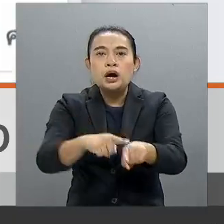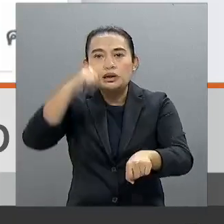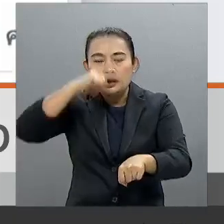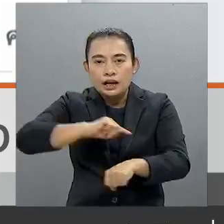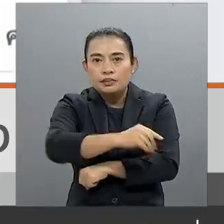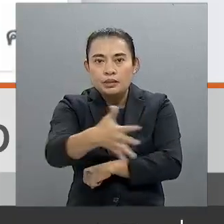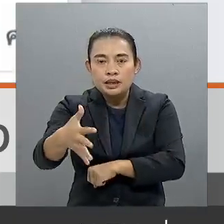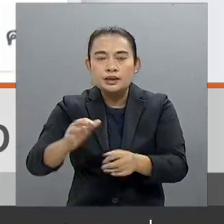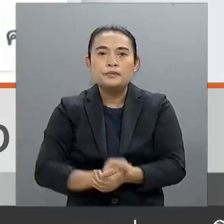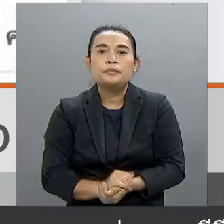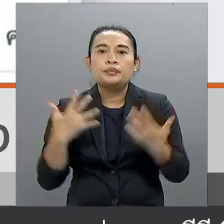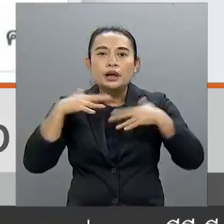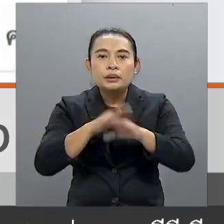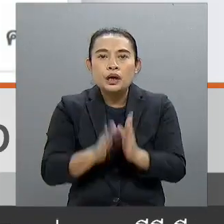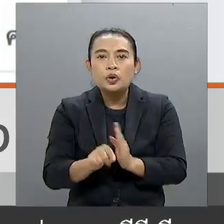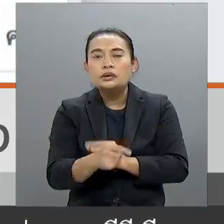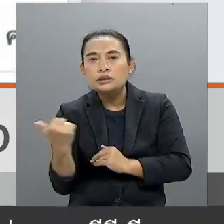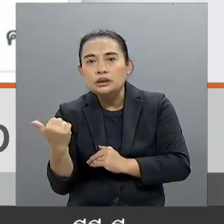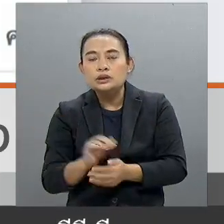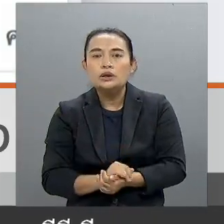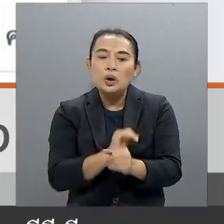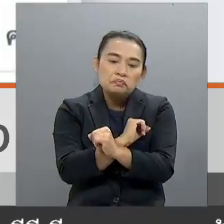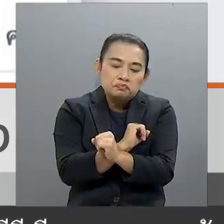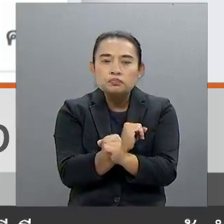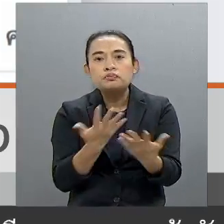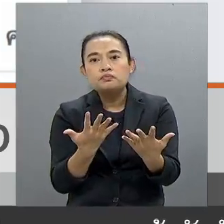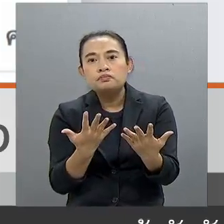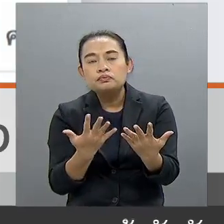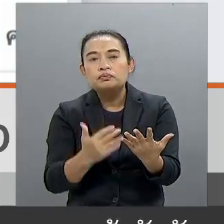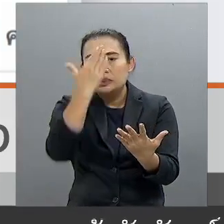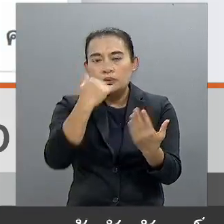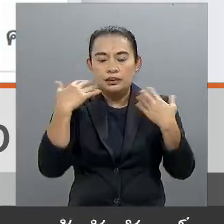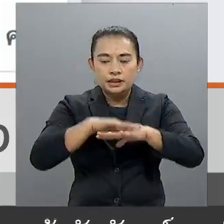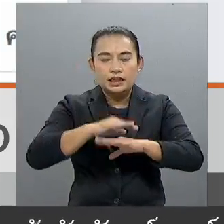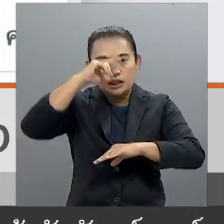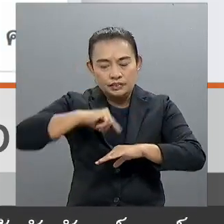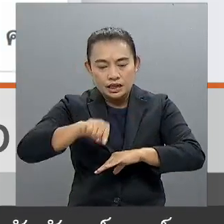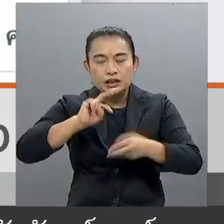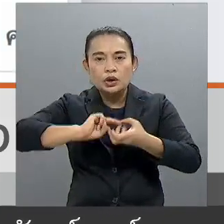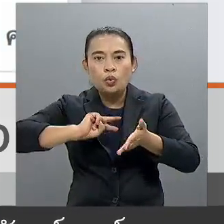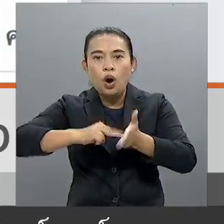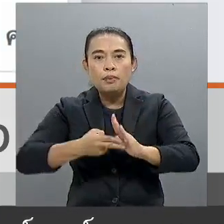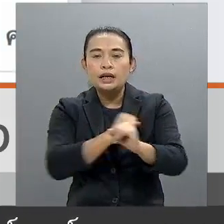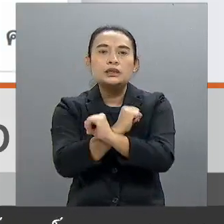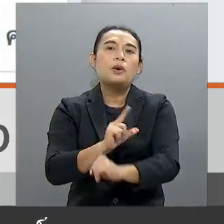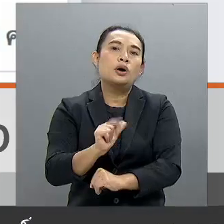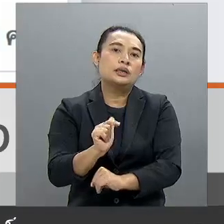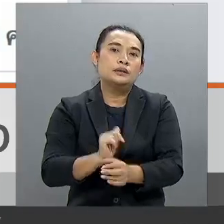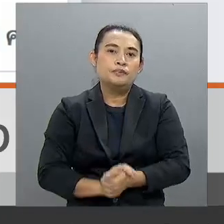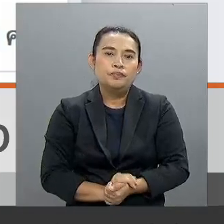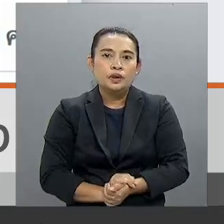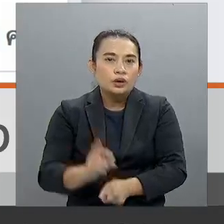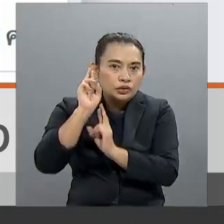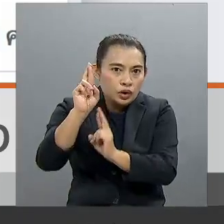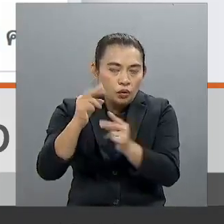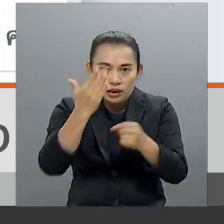นอื่นก็ไม่ปลอดภัยจึงมาติดต่อกับไทยเพราะเราปลอดภัยดังนั้นจึงต้องระมัดระวังเพราะถือเป็นการเดิมพันชีวิตคนทั้งประ